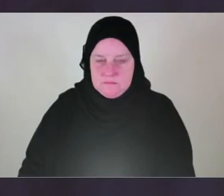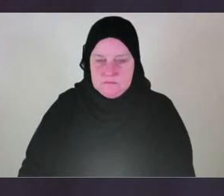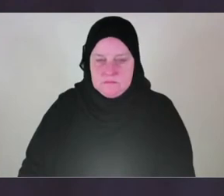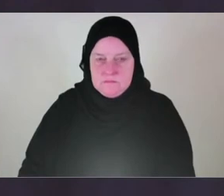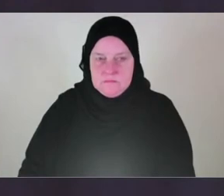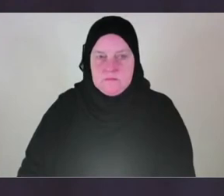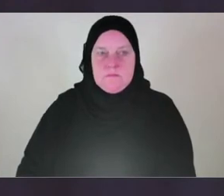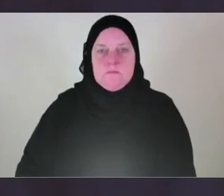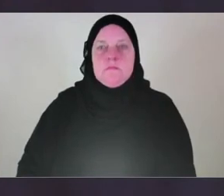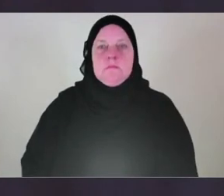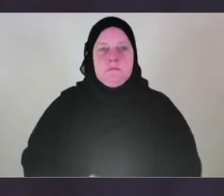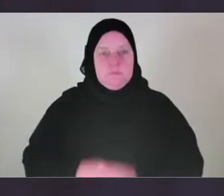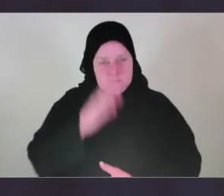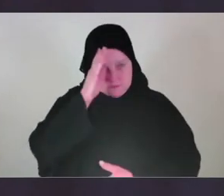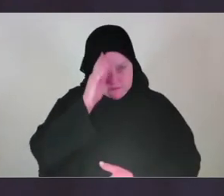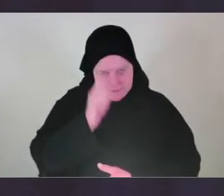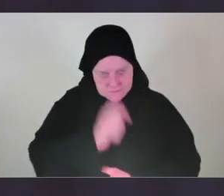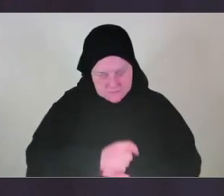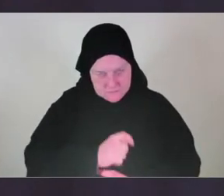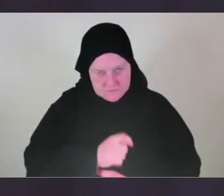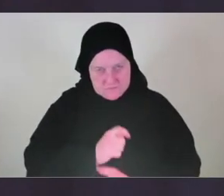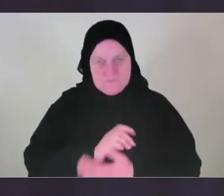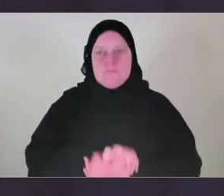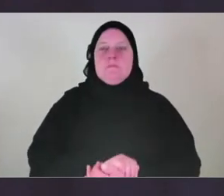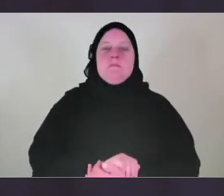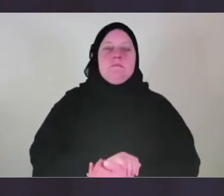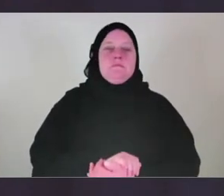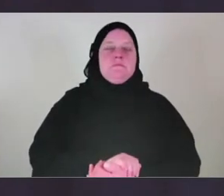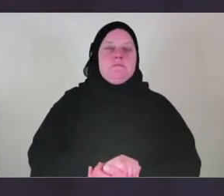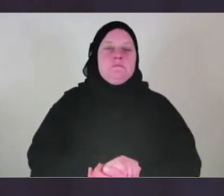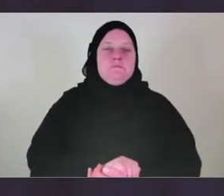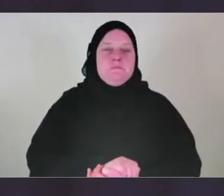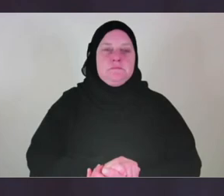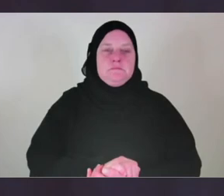صلوا على محمد وآل محمد.